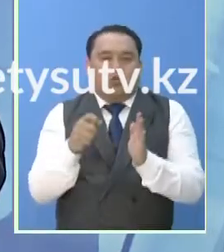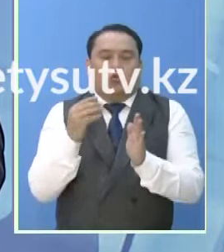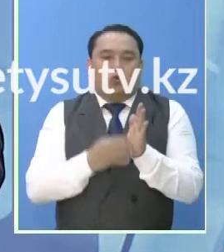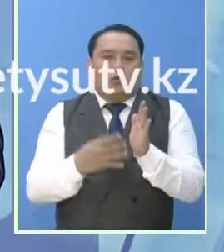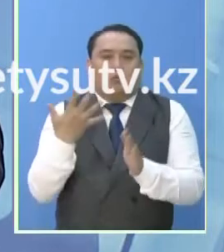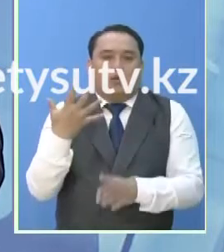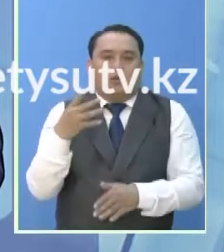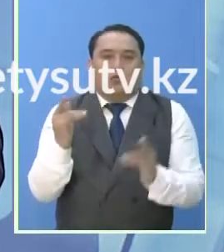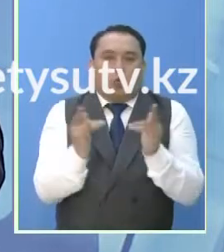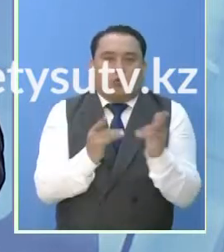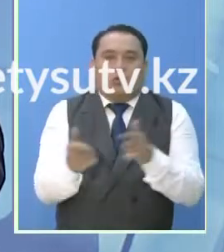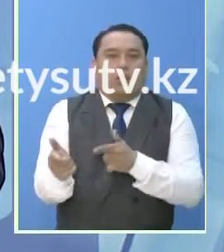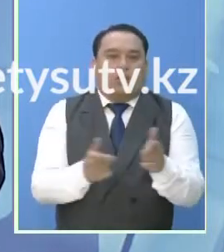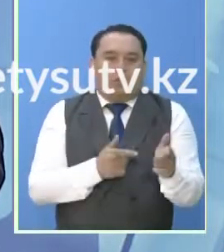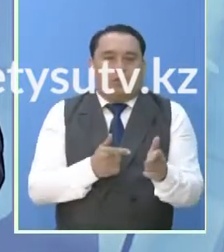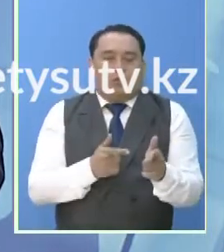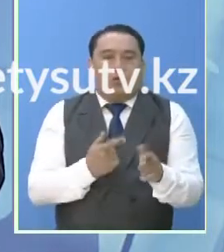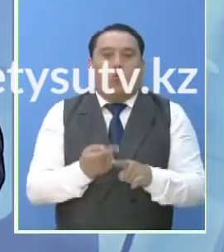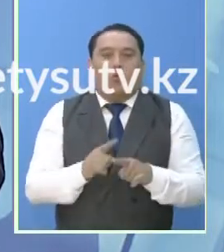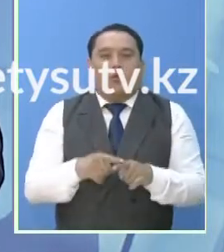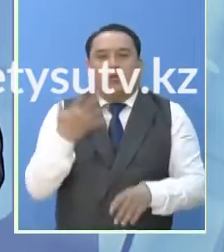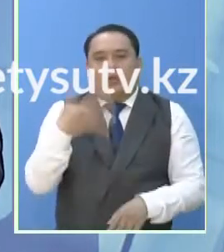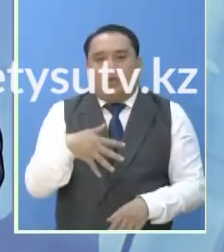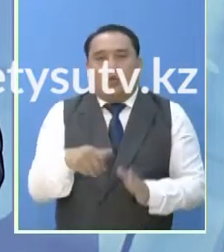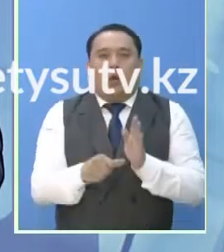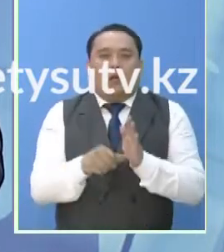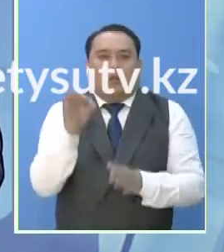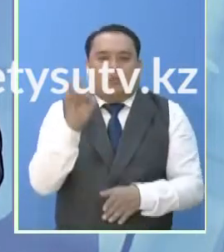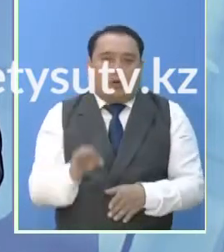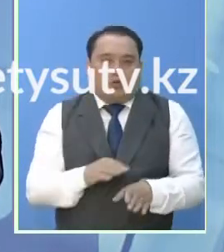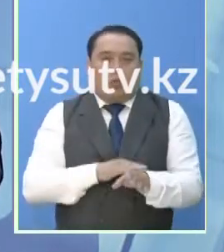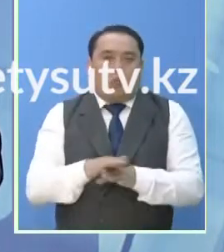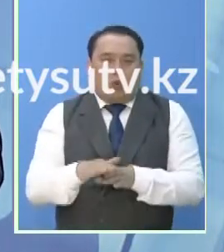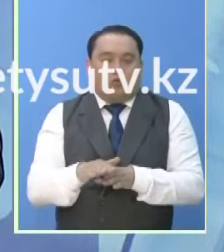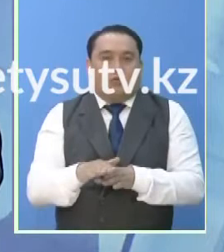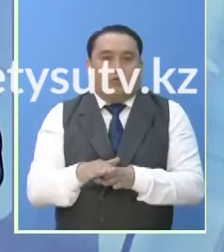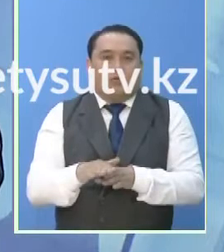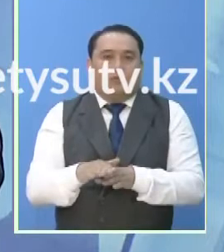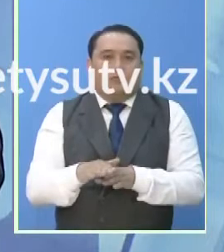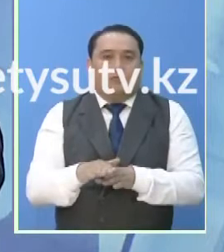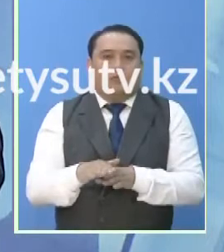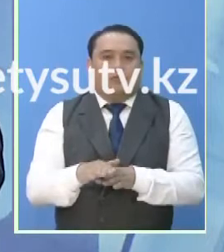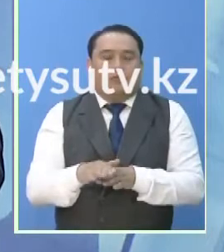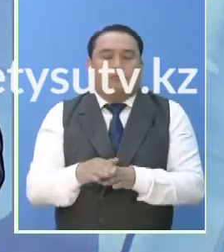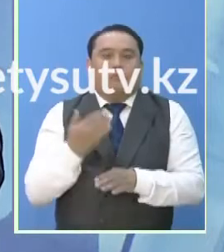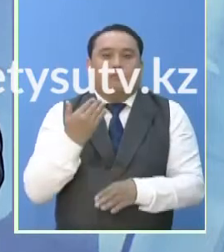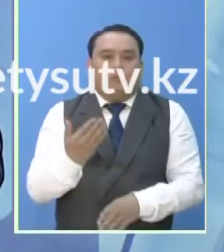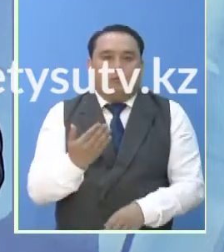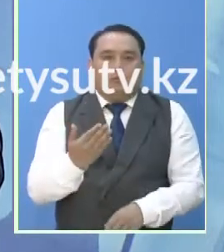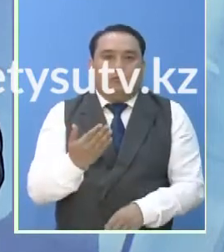4795 төсек орын дайын. Ол 56% загруженность қазір болып жатыр. Оның ішінде